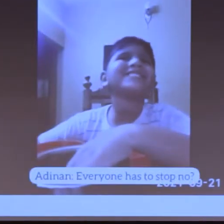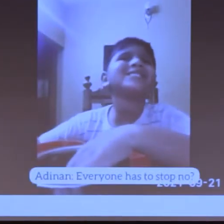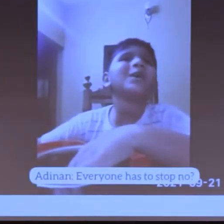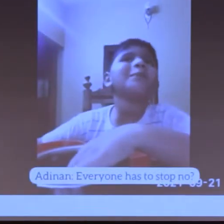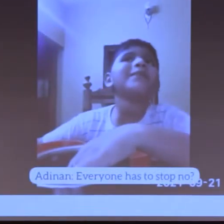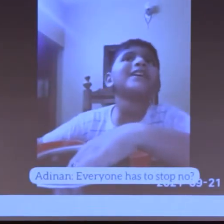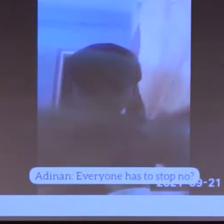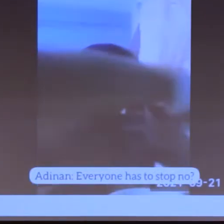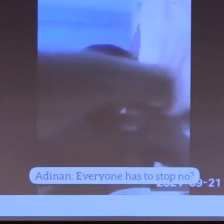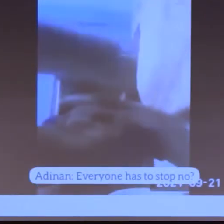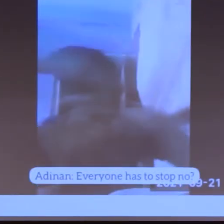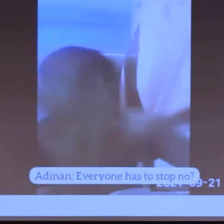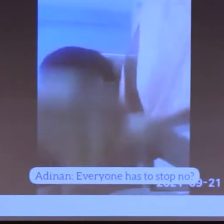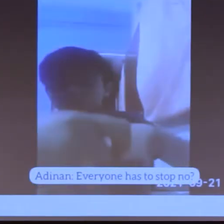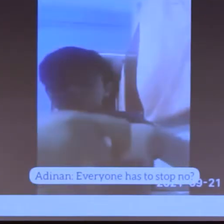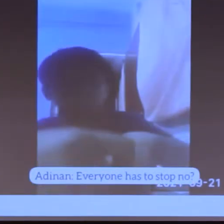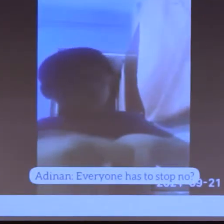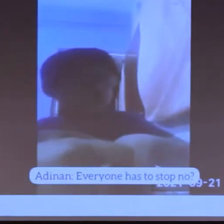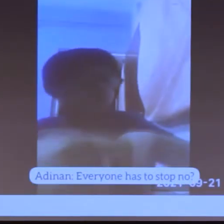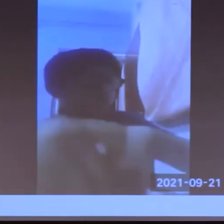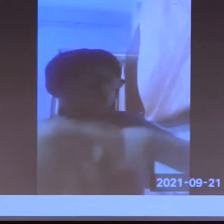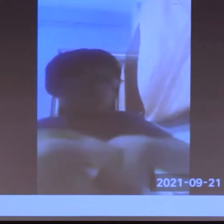എല്ലാരും സ്റ്റോപ്പ് ചെയ്യണ്ടേ?